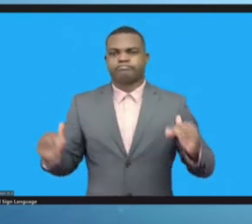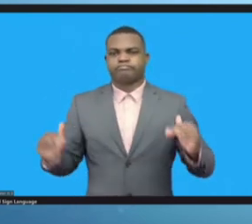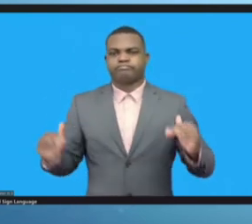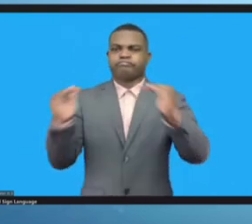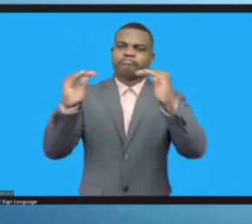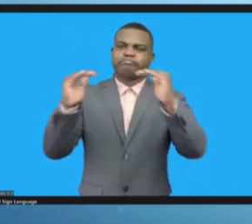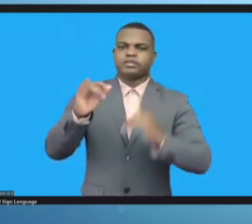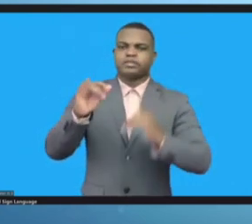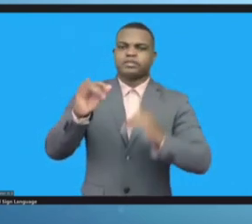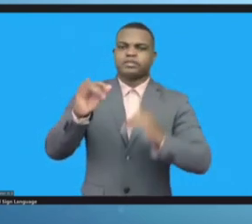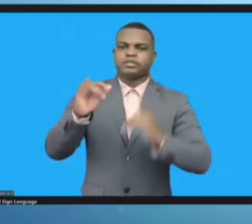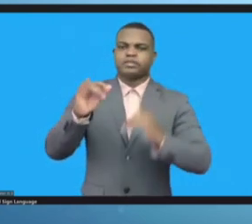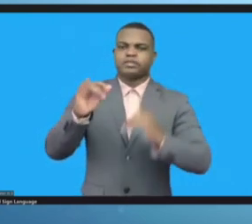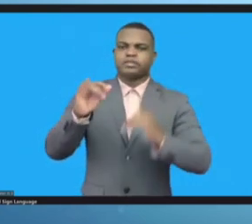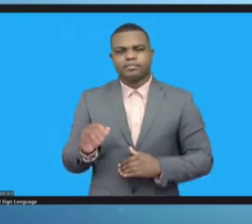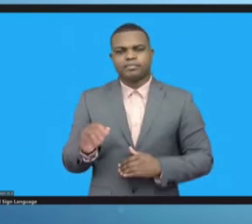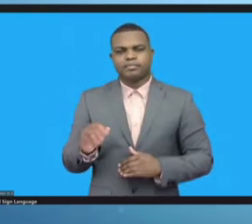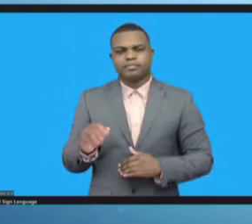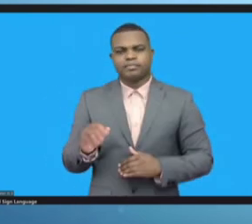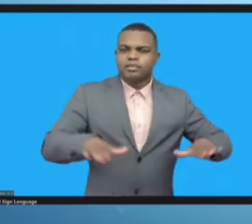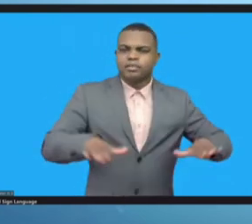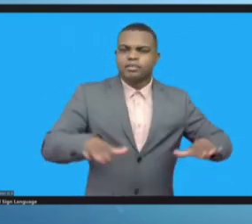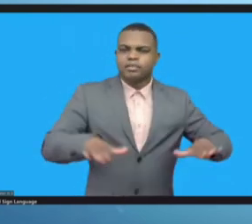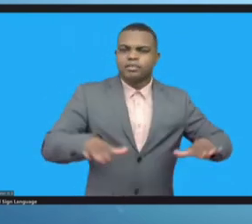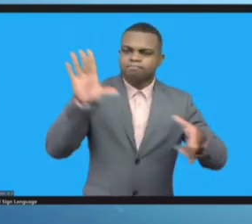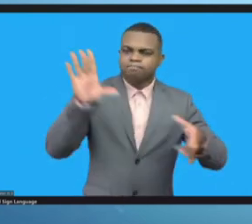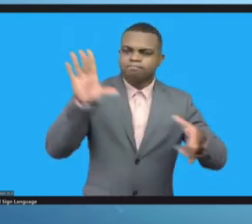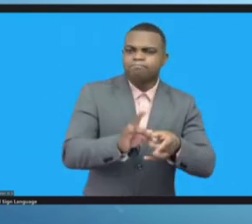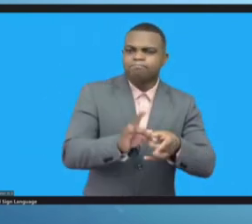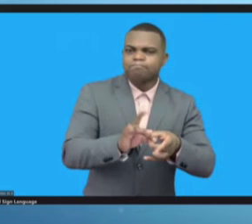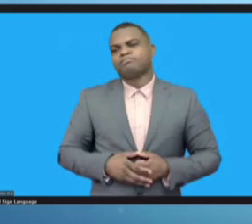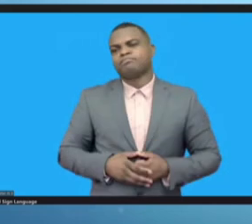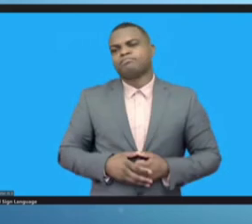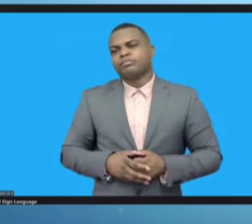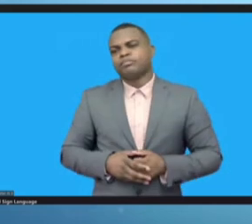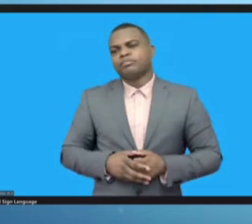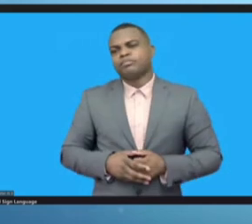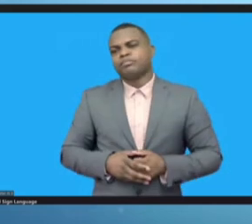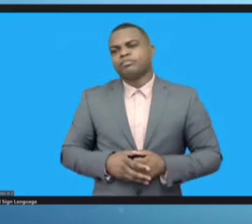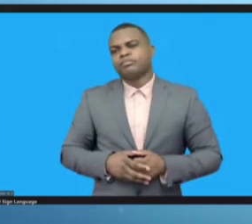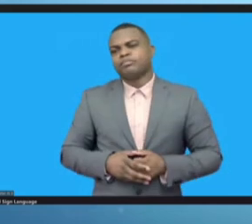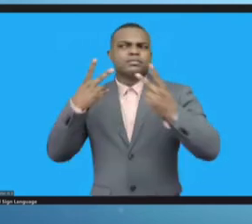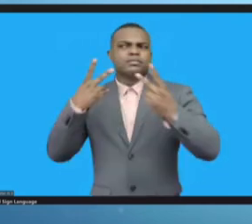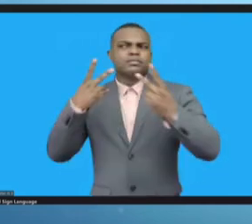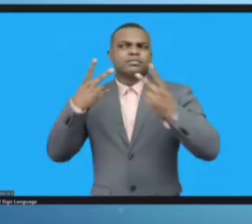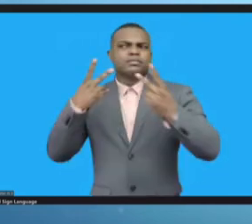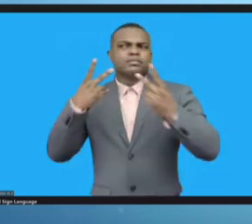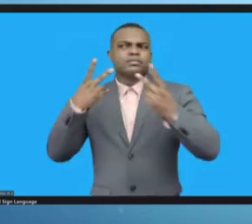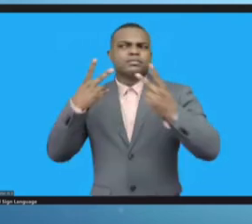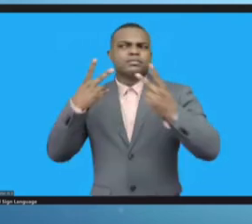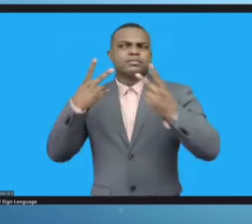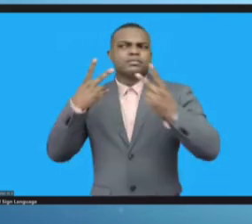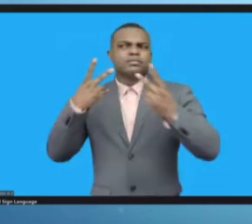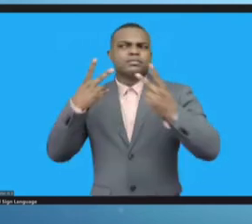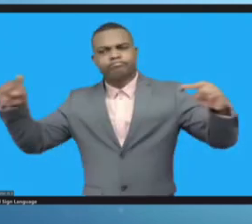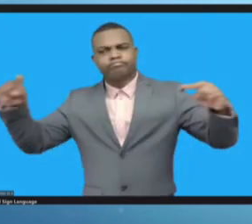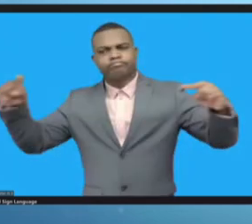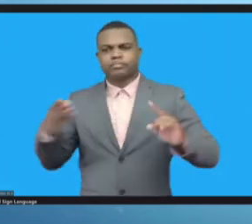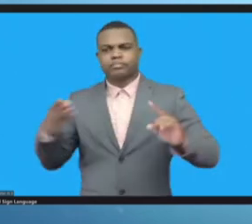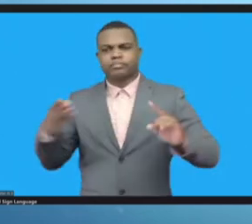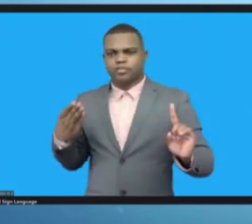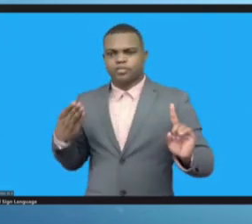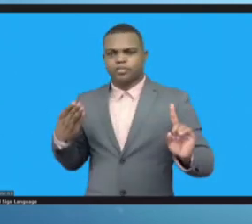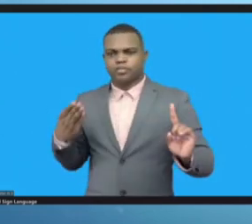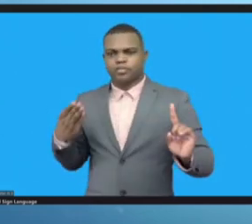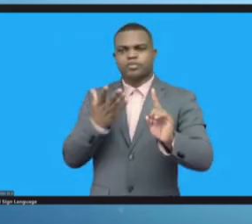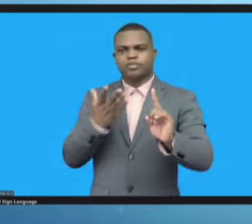l'on souhaite, qu'il s'agisse de l'examen des normes internationales ou encore